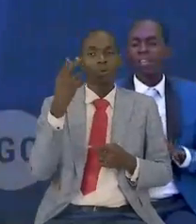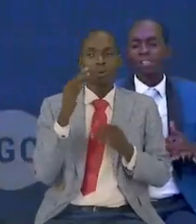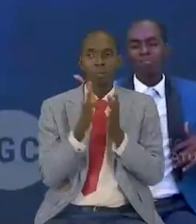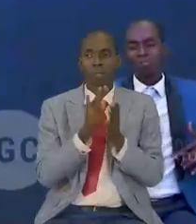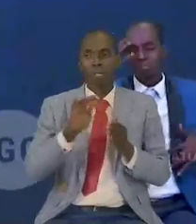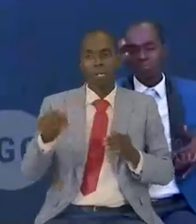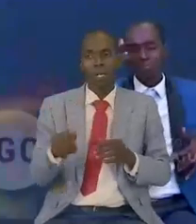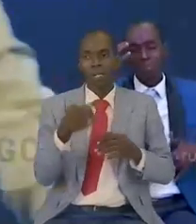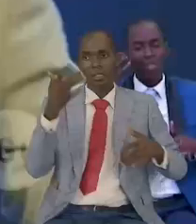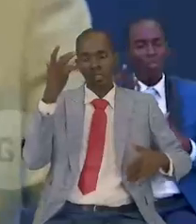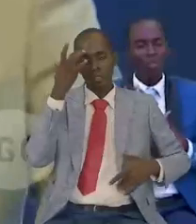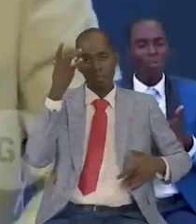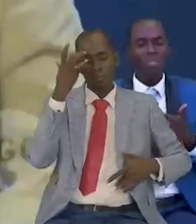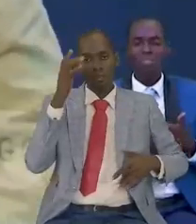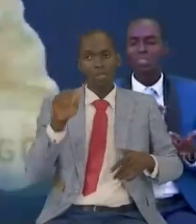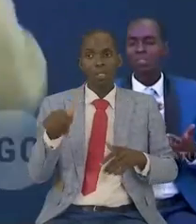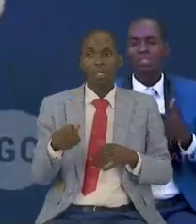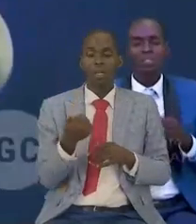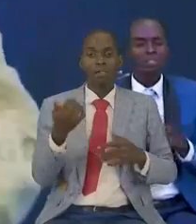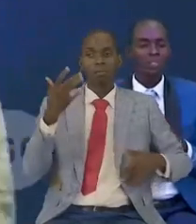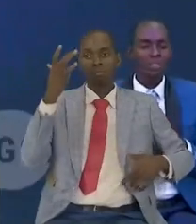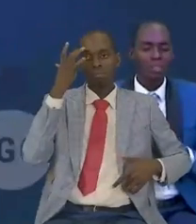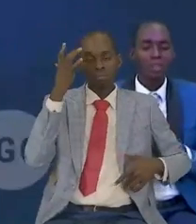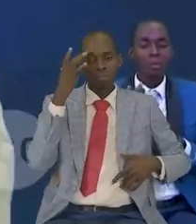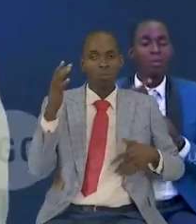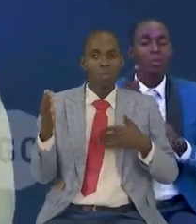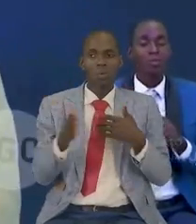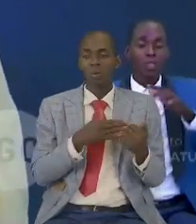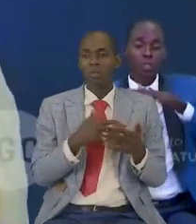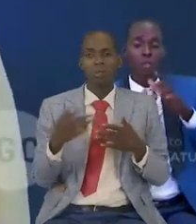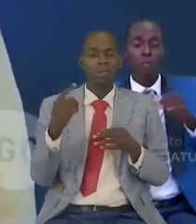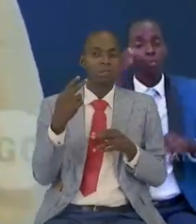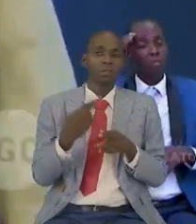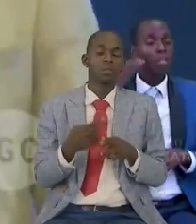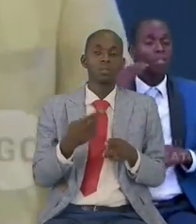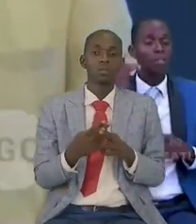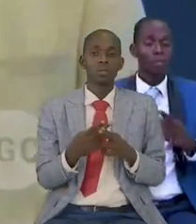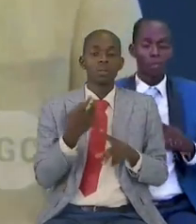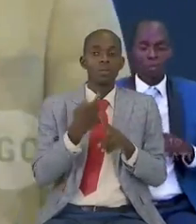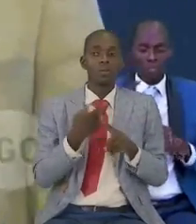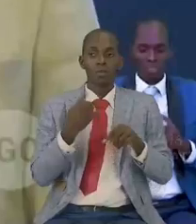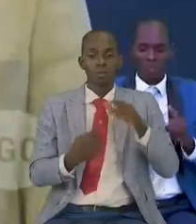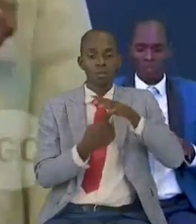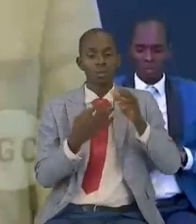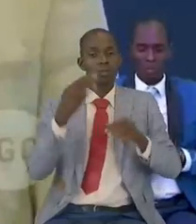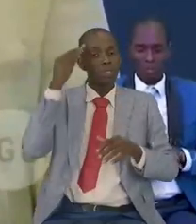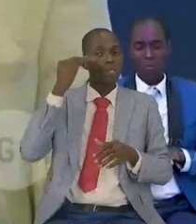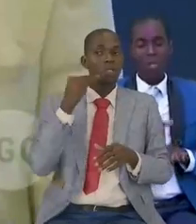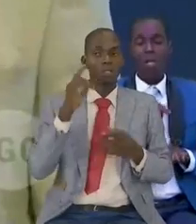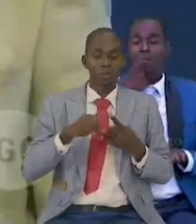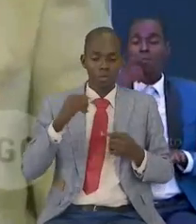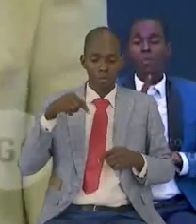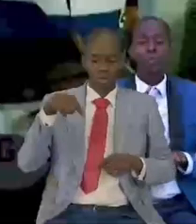maladie, toute infirmité, quel que soit le nom, de la tête jusqu'à la plante des